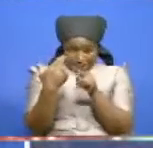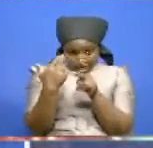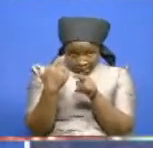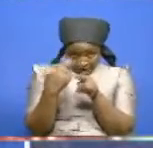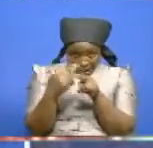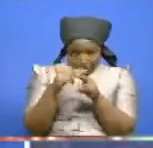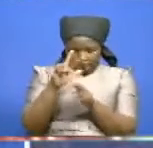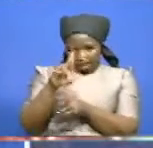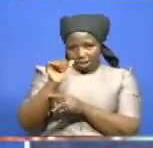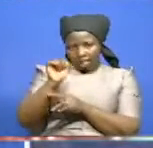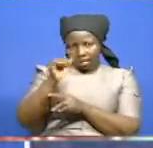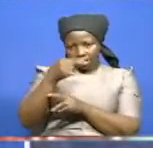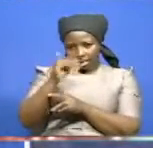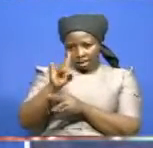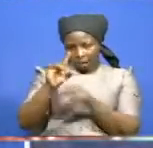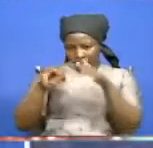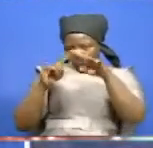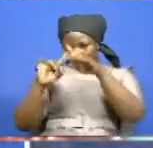Daktari Rashid Aman